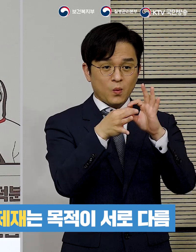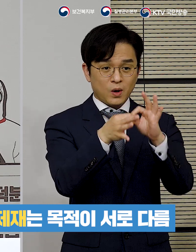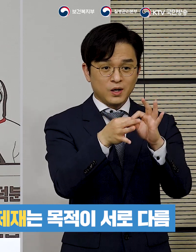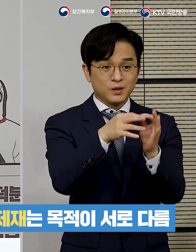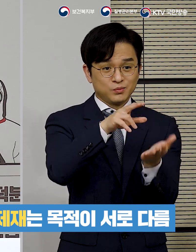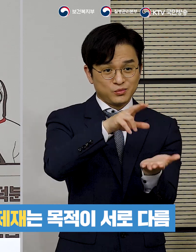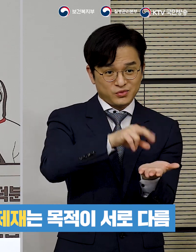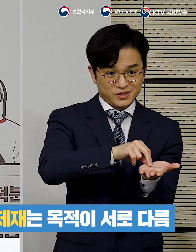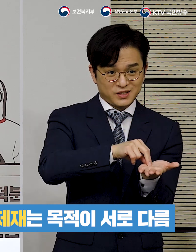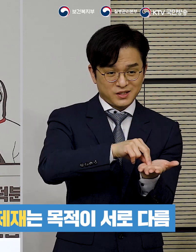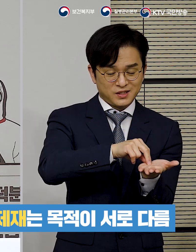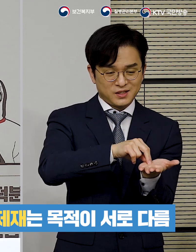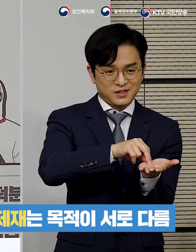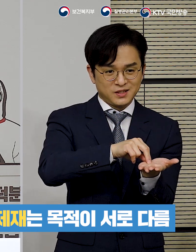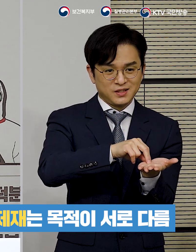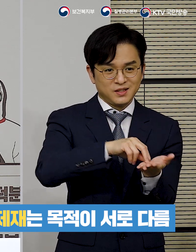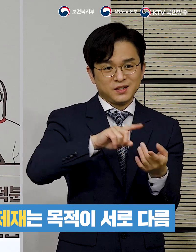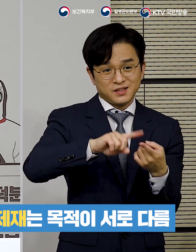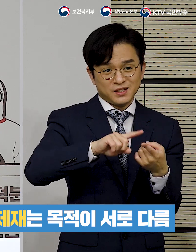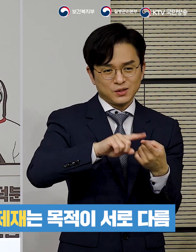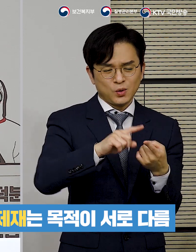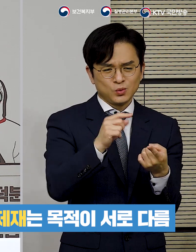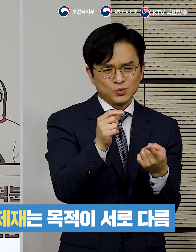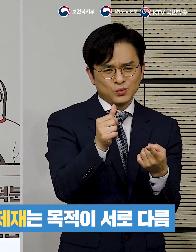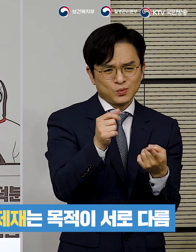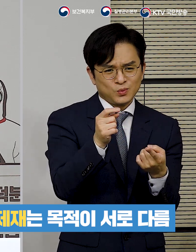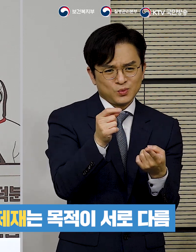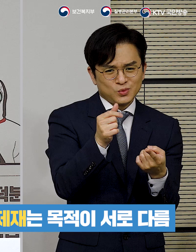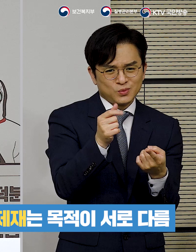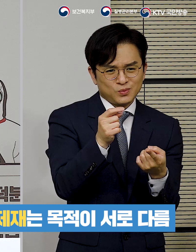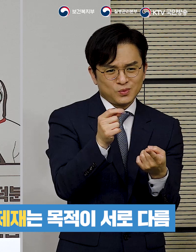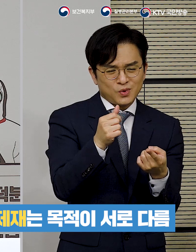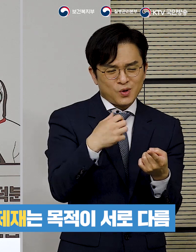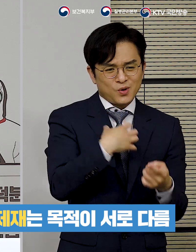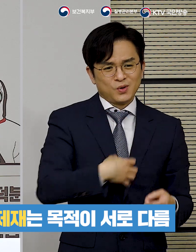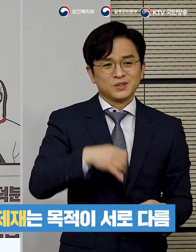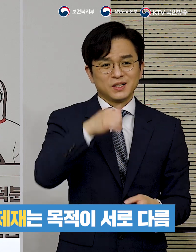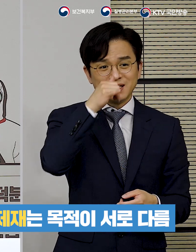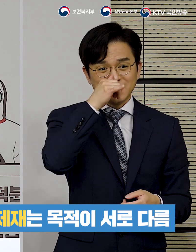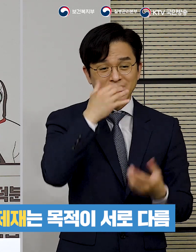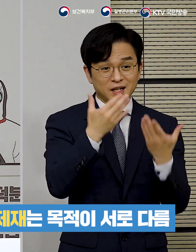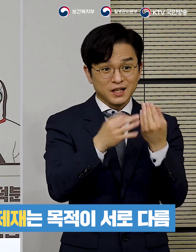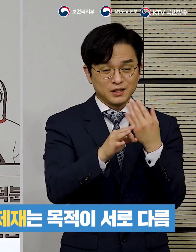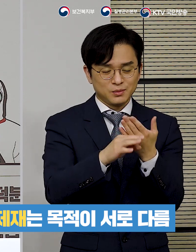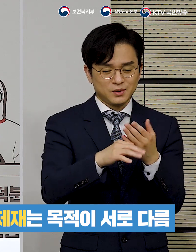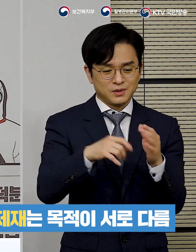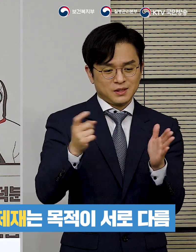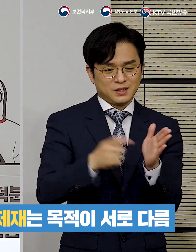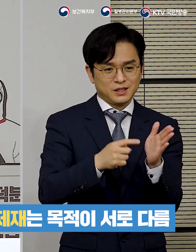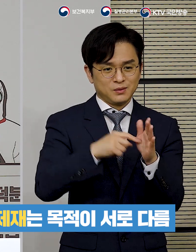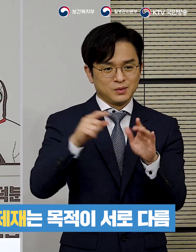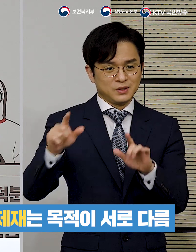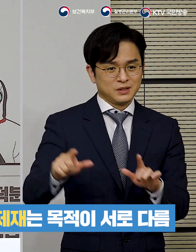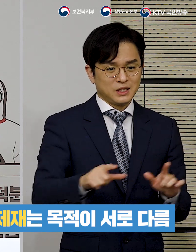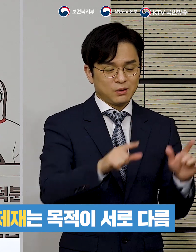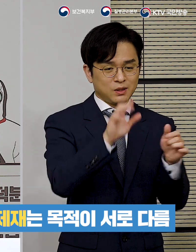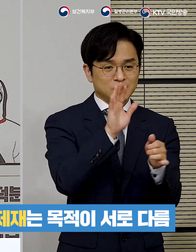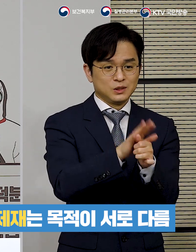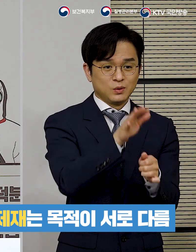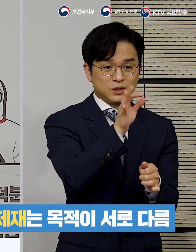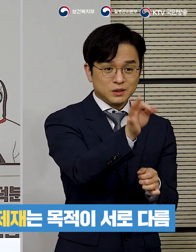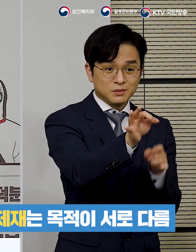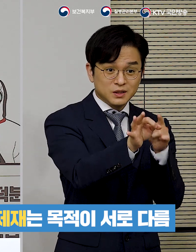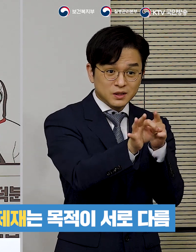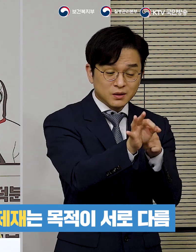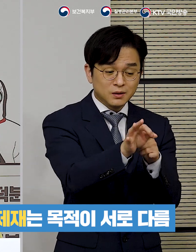수칙 위반자에 대한 긴급재난지원금 지급 배제는 재량권의 일탈 내지는 남용의 여지가